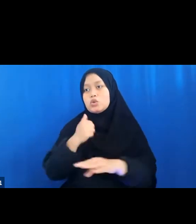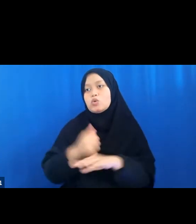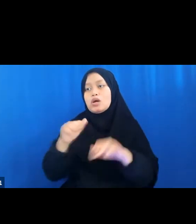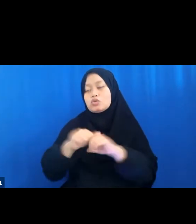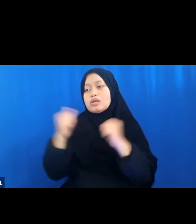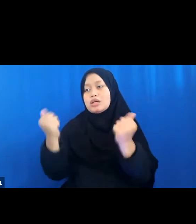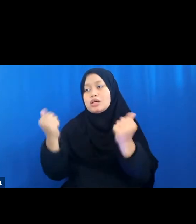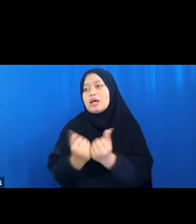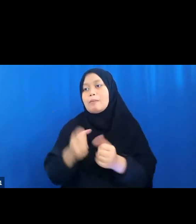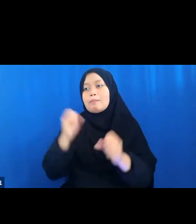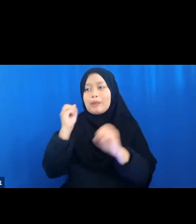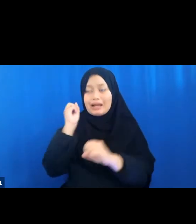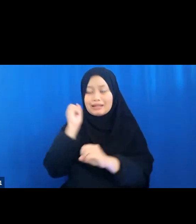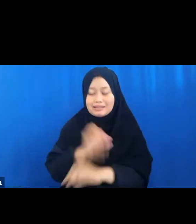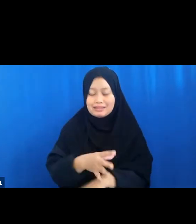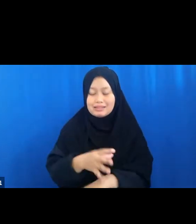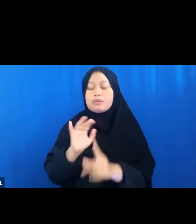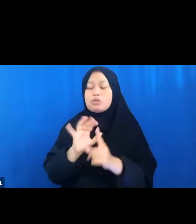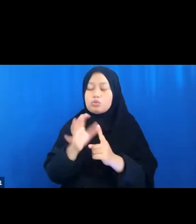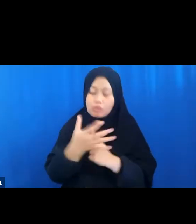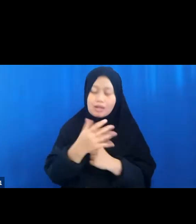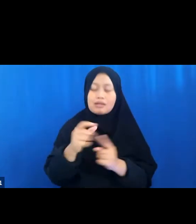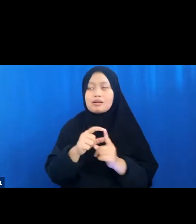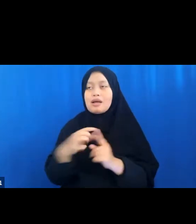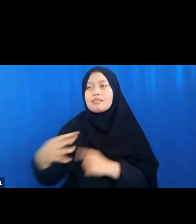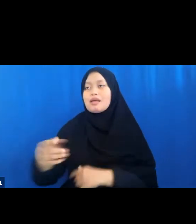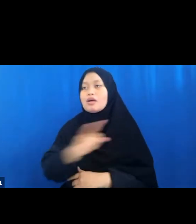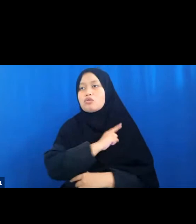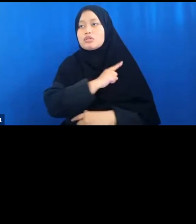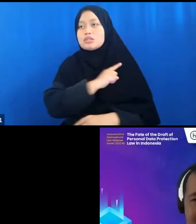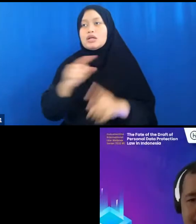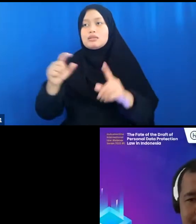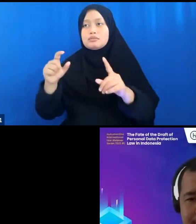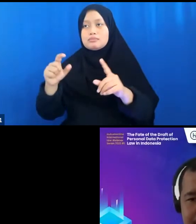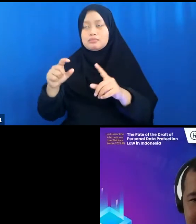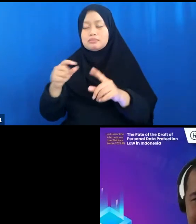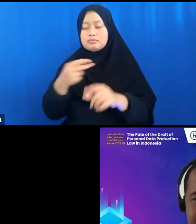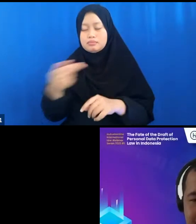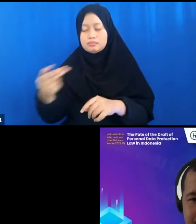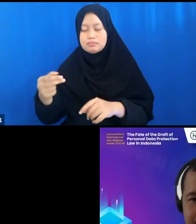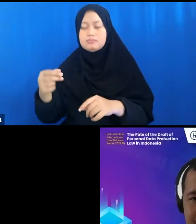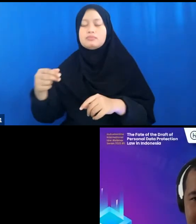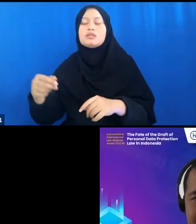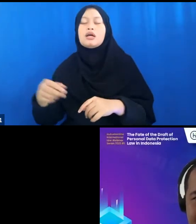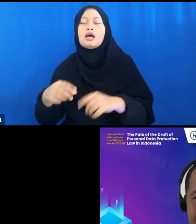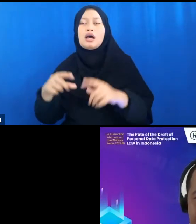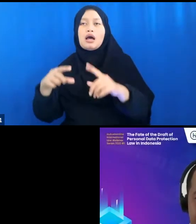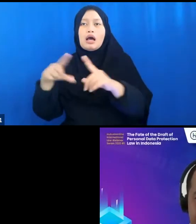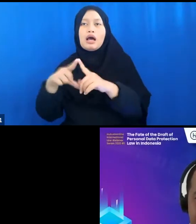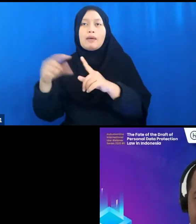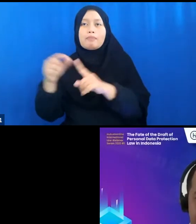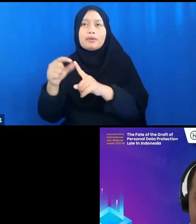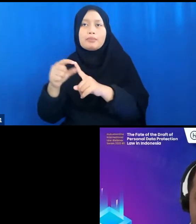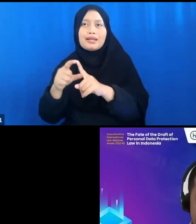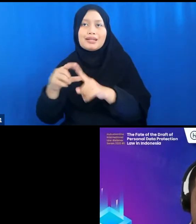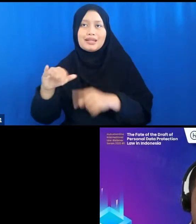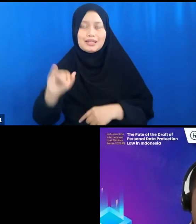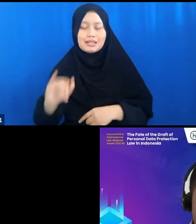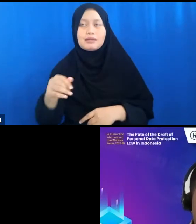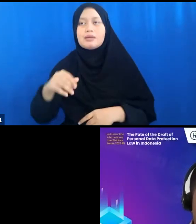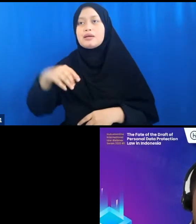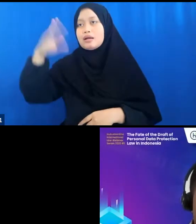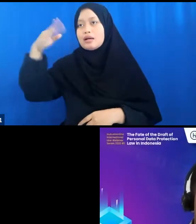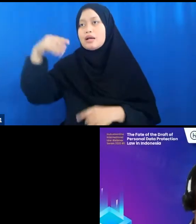perlindungan data Indonesia apdi emas Kosasih Beliau juga adalah Society channel